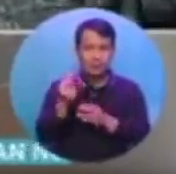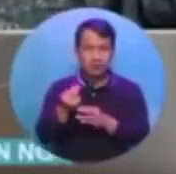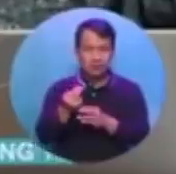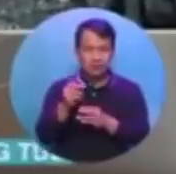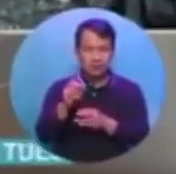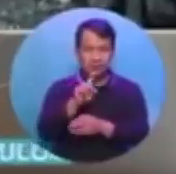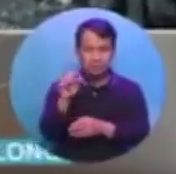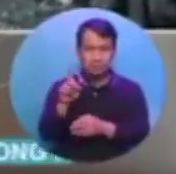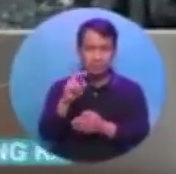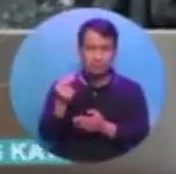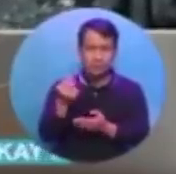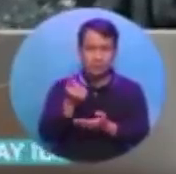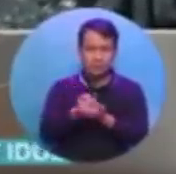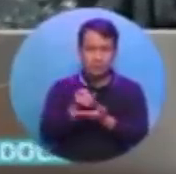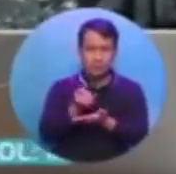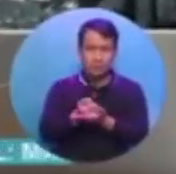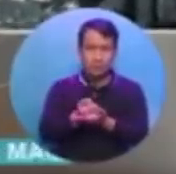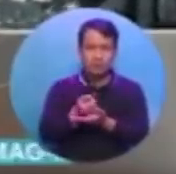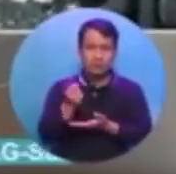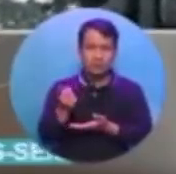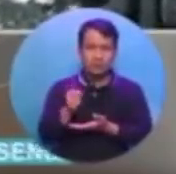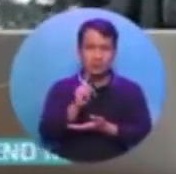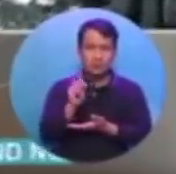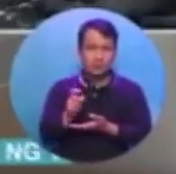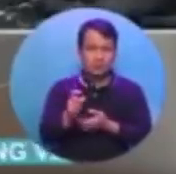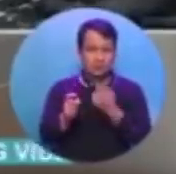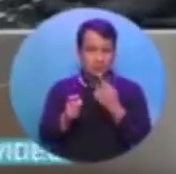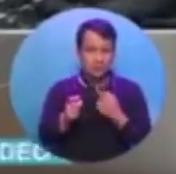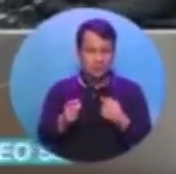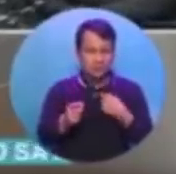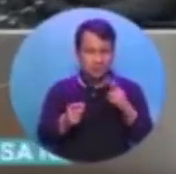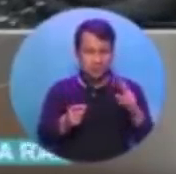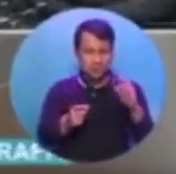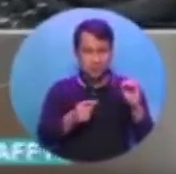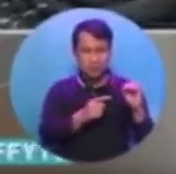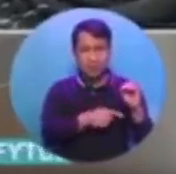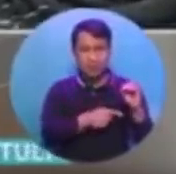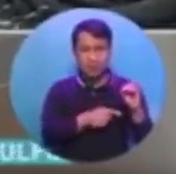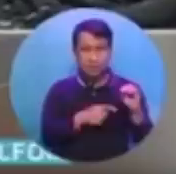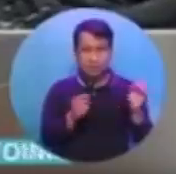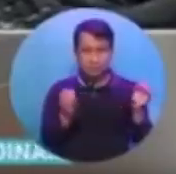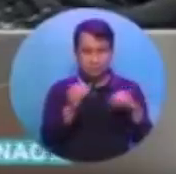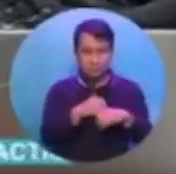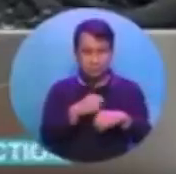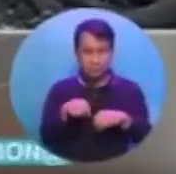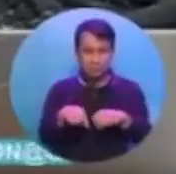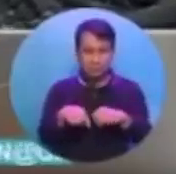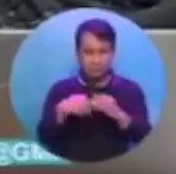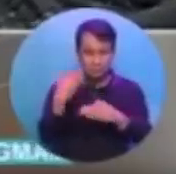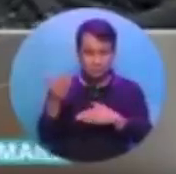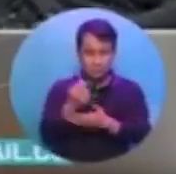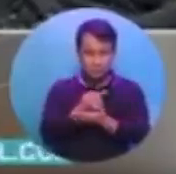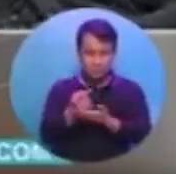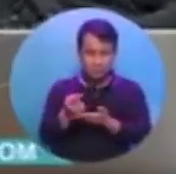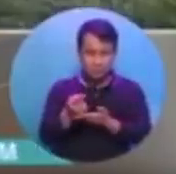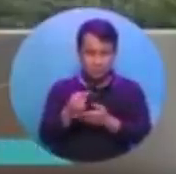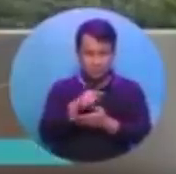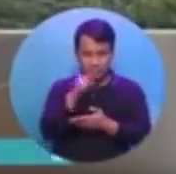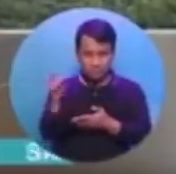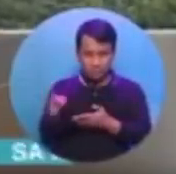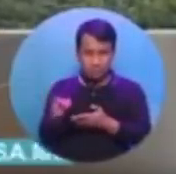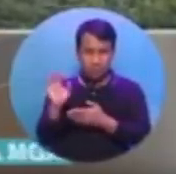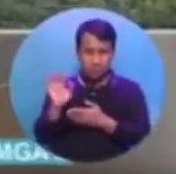po nila matatanggap yung kanilang sahod, sir? Ang sabi po ng regional office po ay by next week po, hanggang